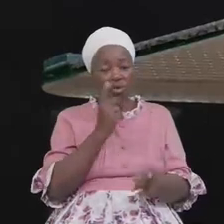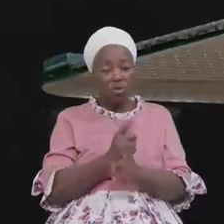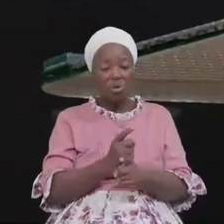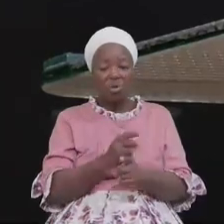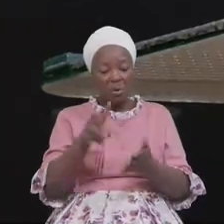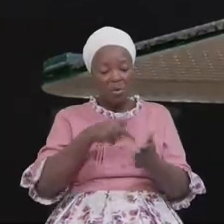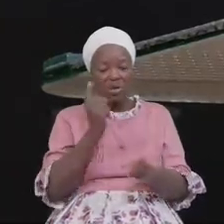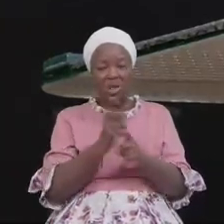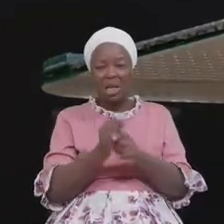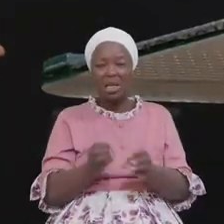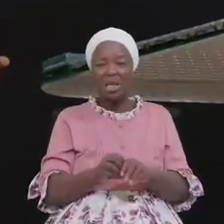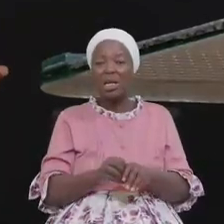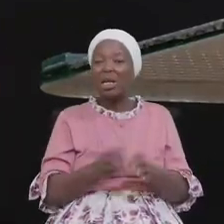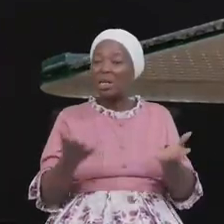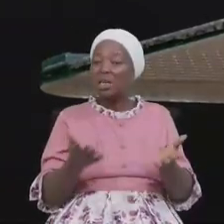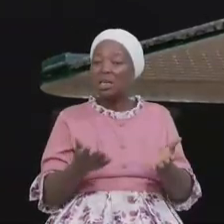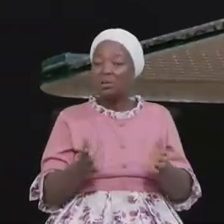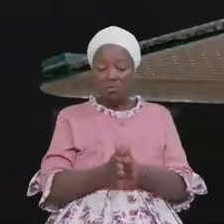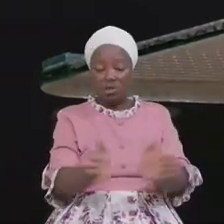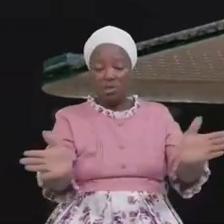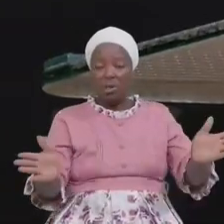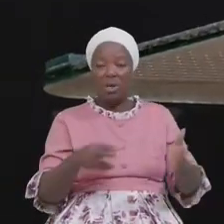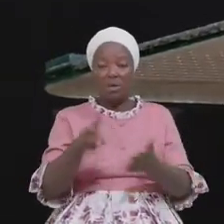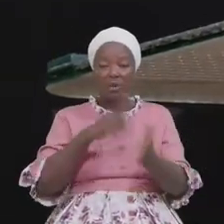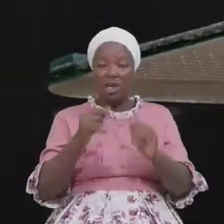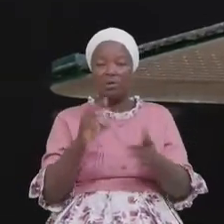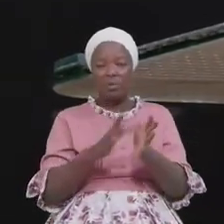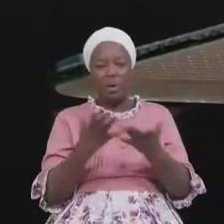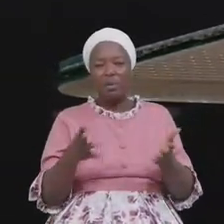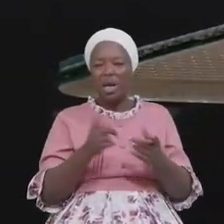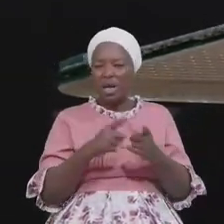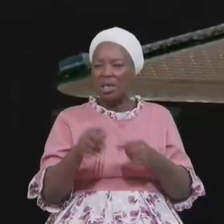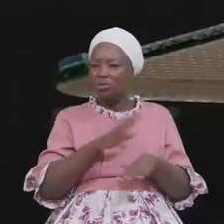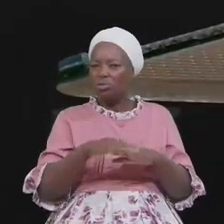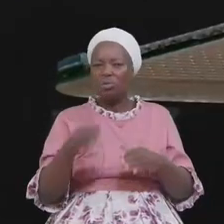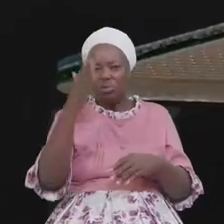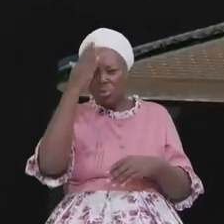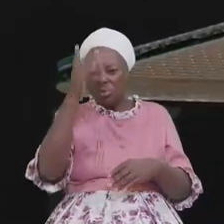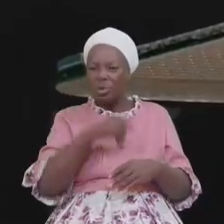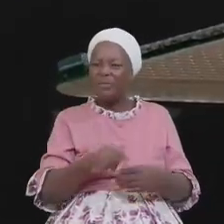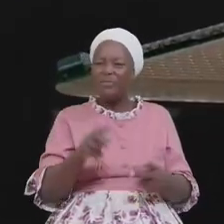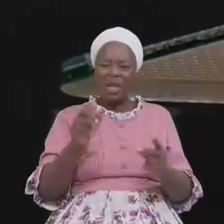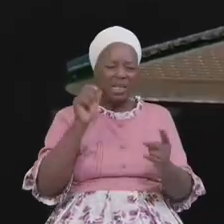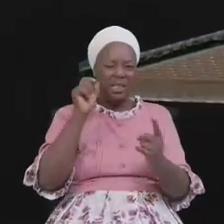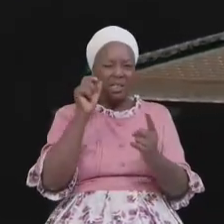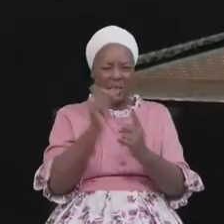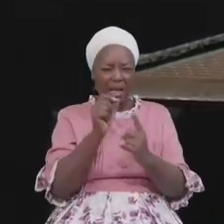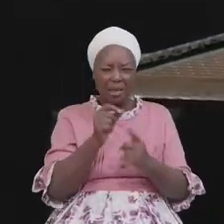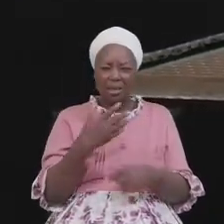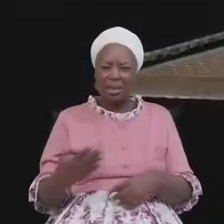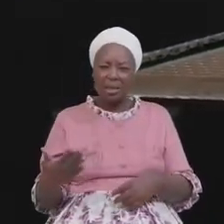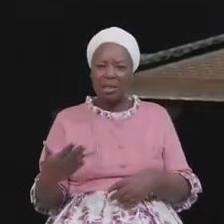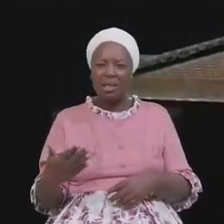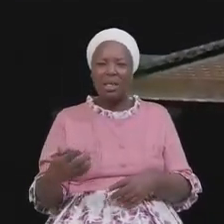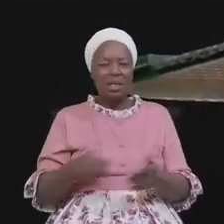un lecteur général de la Bible et tu ne connais pas de façon spécifique, ceci est